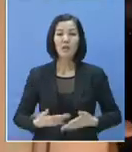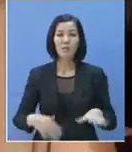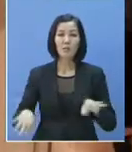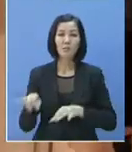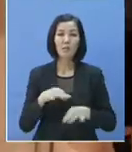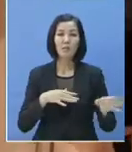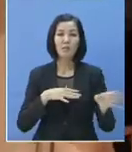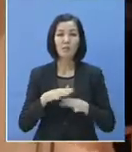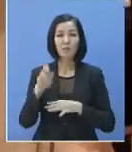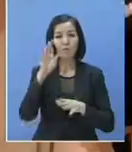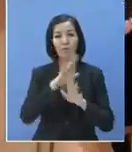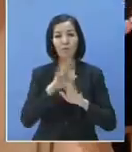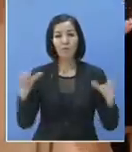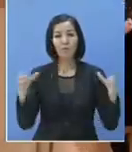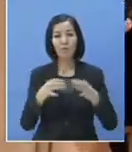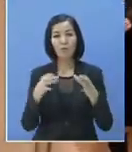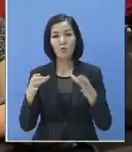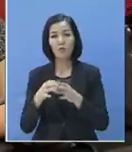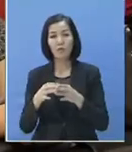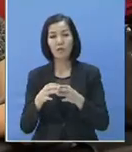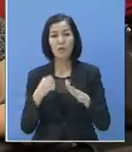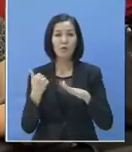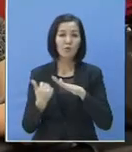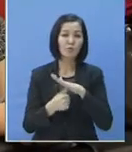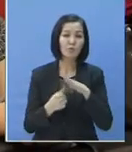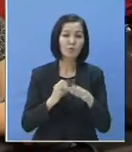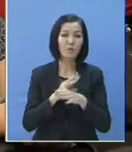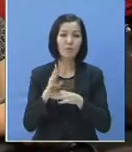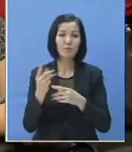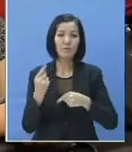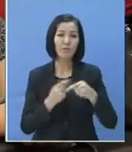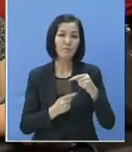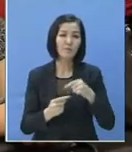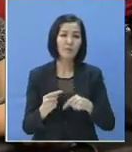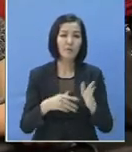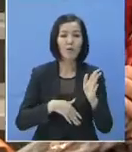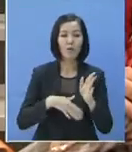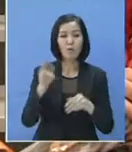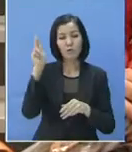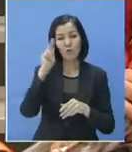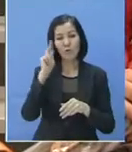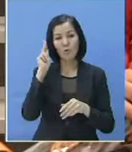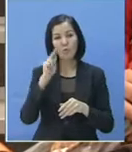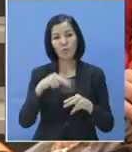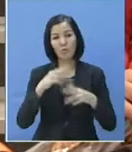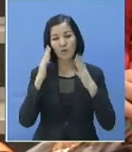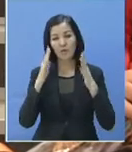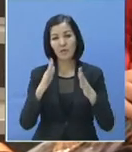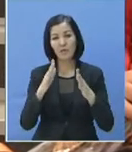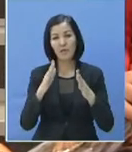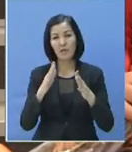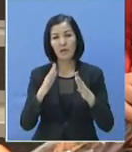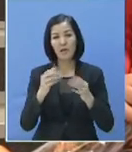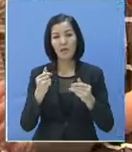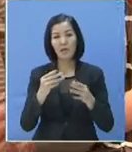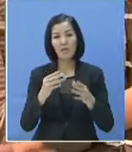асырып жүрген үкіметтік емес ұйымдар, жұмыссыздарды жұмыспен қамтып жүрген кәсіпкерлер мен үздік оқыту орталықтары назардан тыс қалмады. Оларға